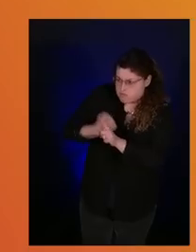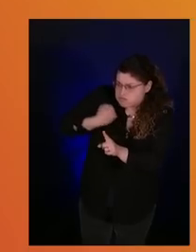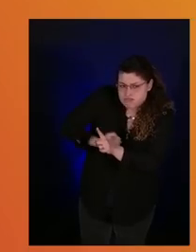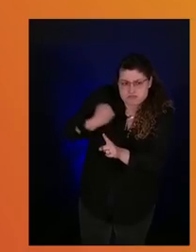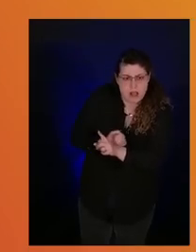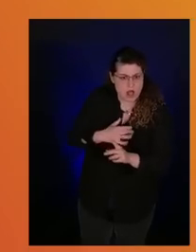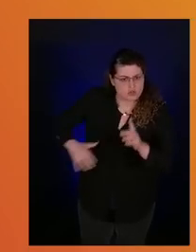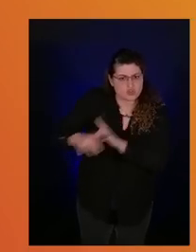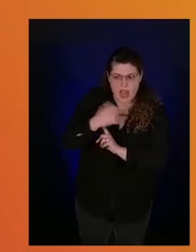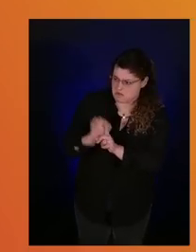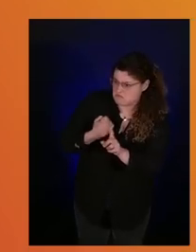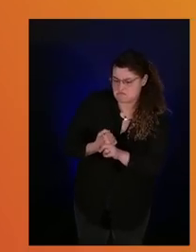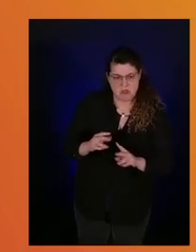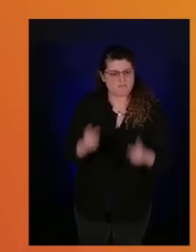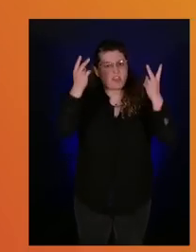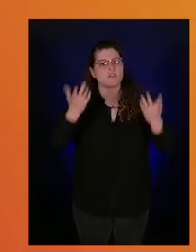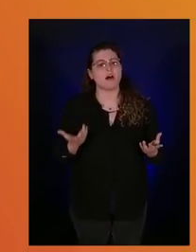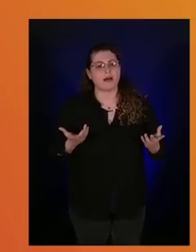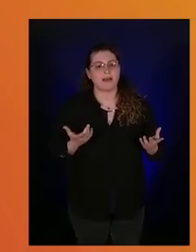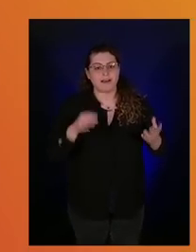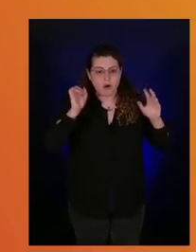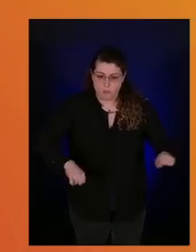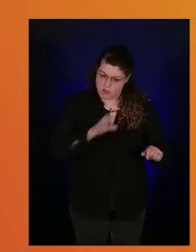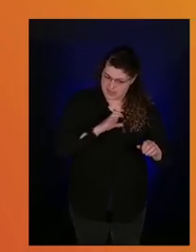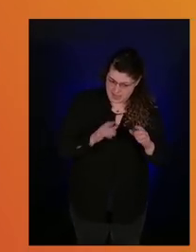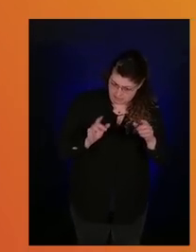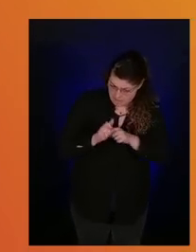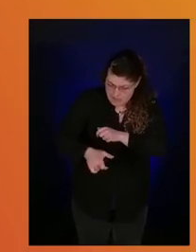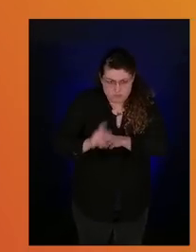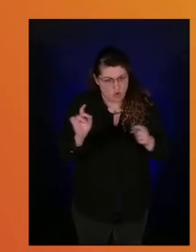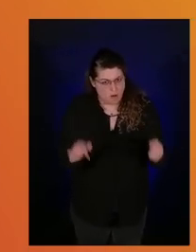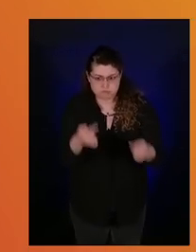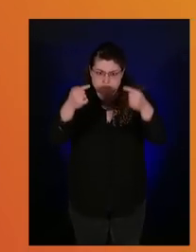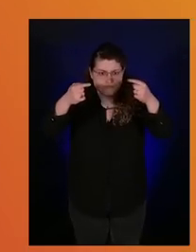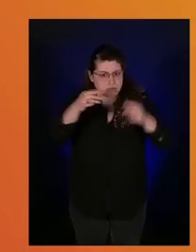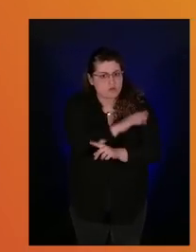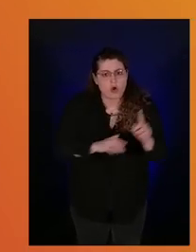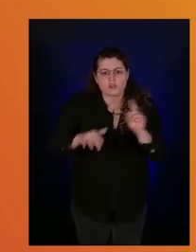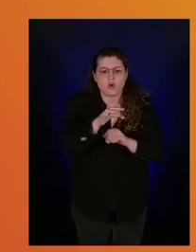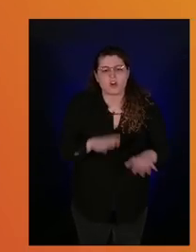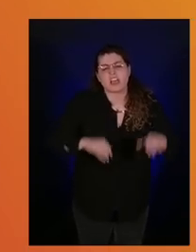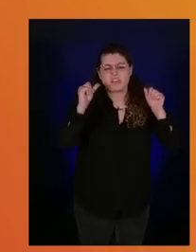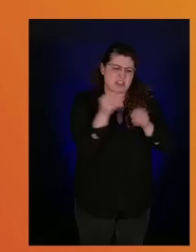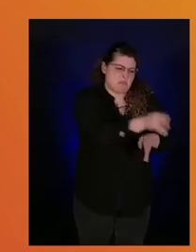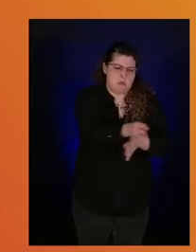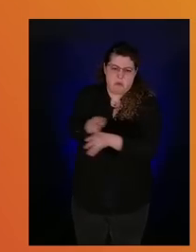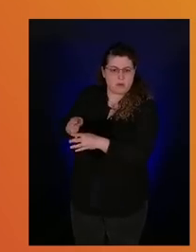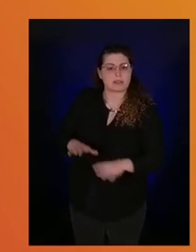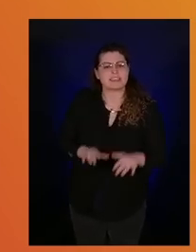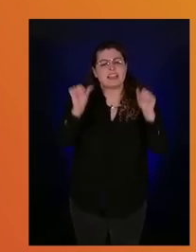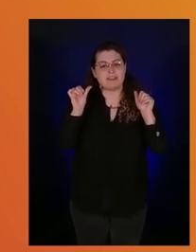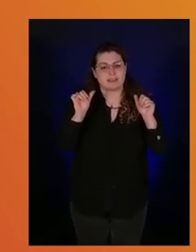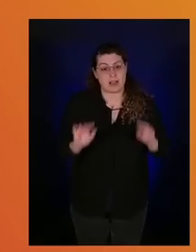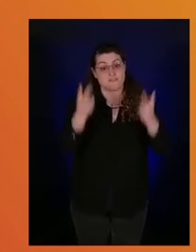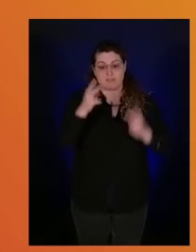bagarre sociale, vive la bagarre, qu'on fasse éclater le plus de conflits sociaux sans se caricaturer les uns les autres. Et vive